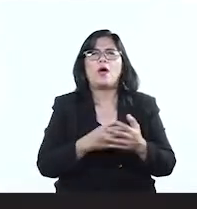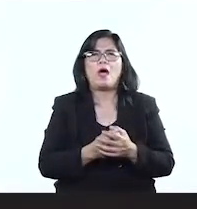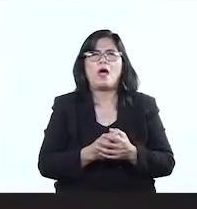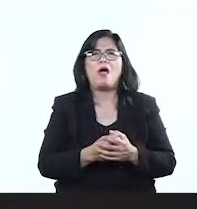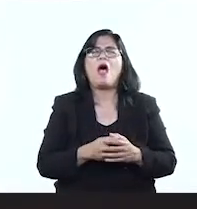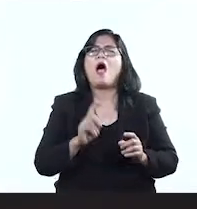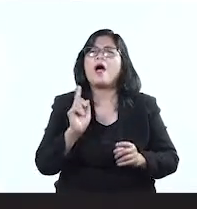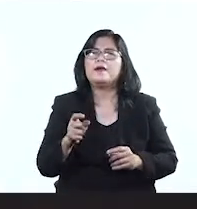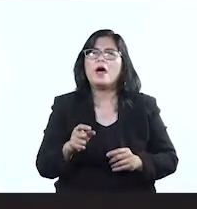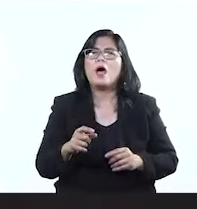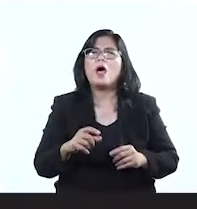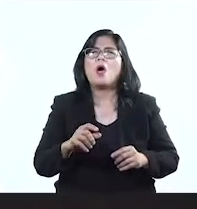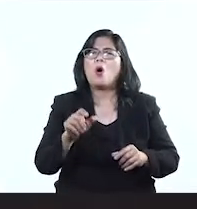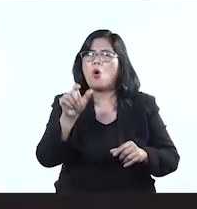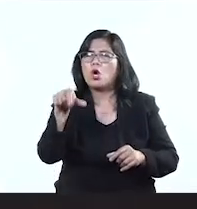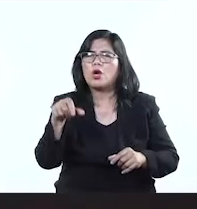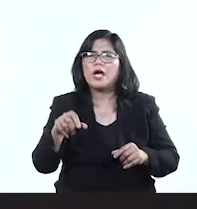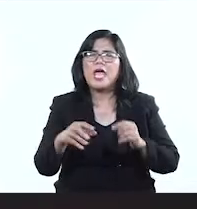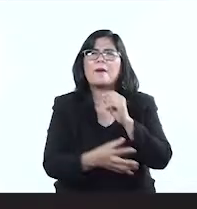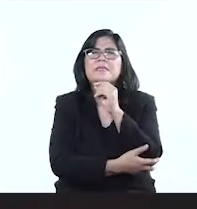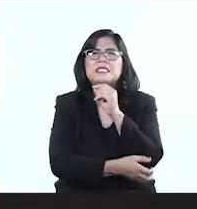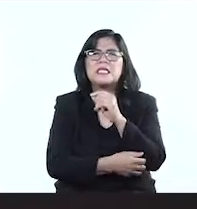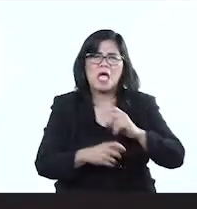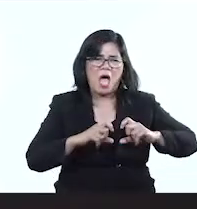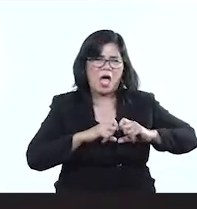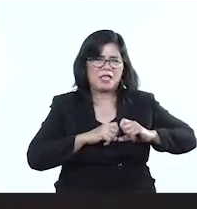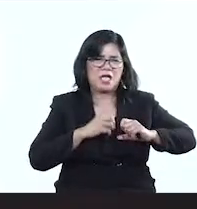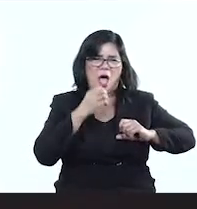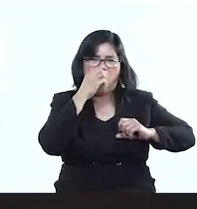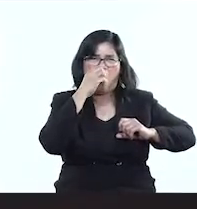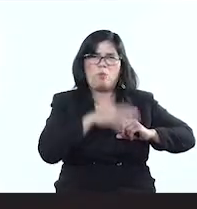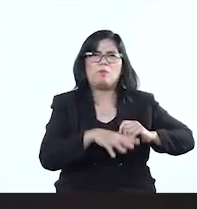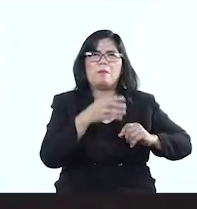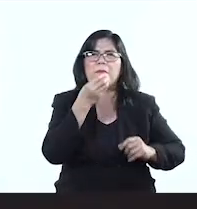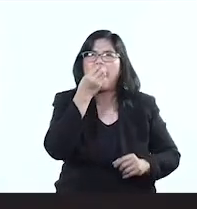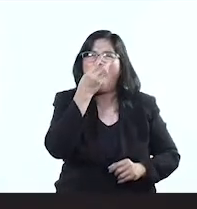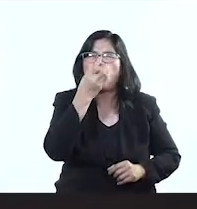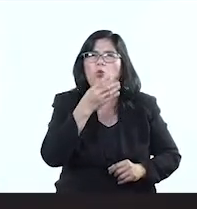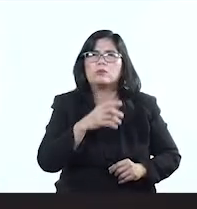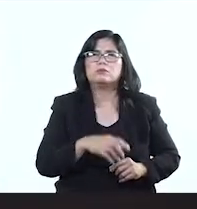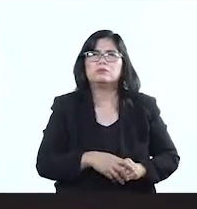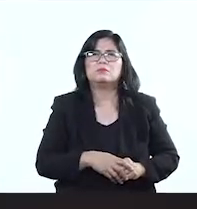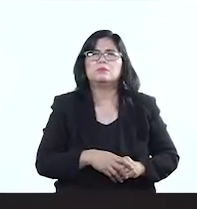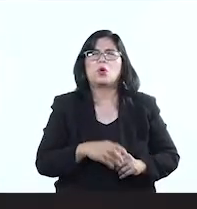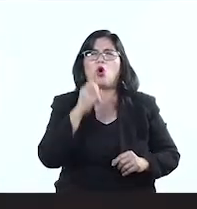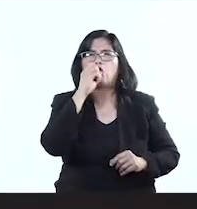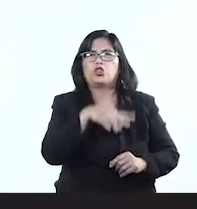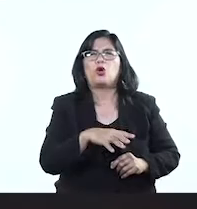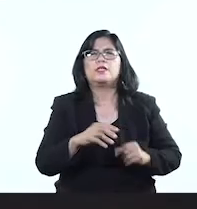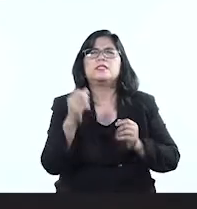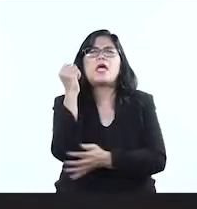Sorry banyak Hai pertanyaan saya adakah orang-orang kaya pelan-pelan Tuhan yang kaya hamba-hamba Tuhan yang